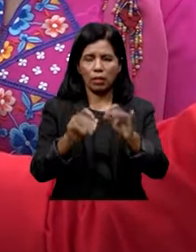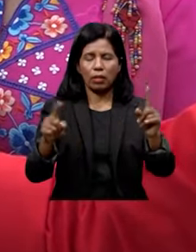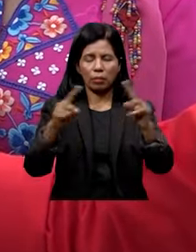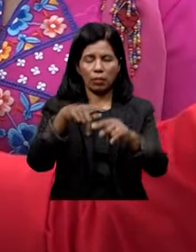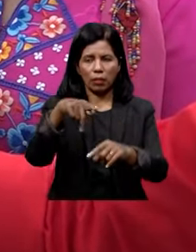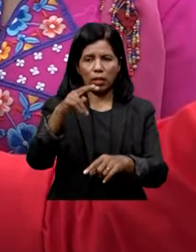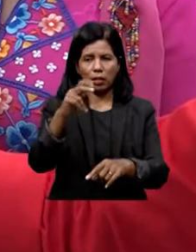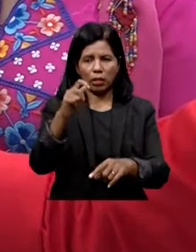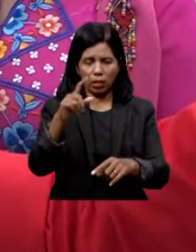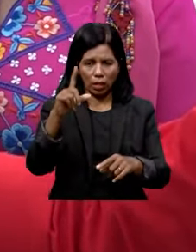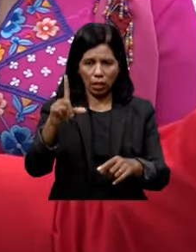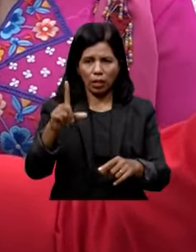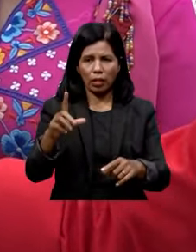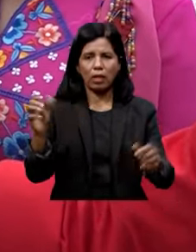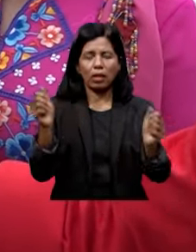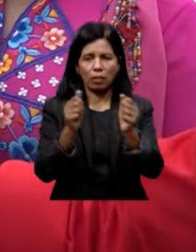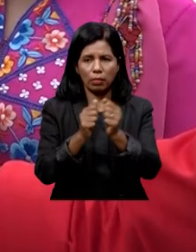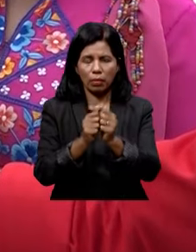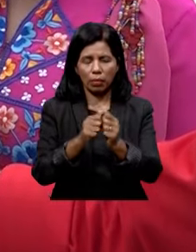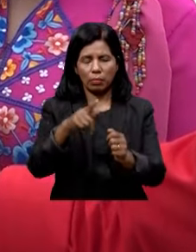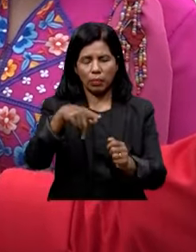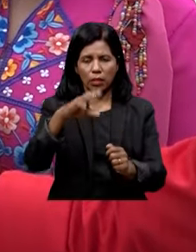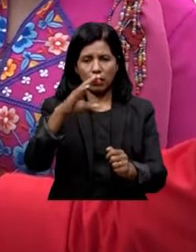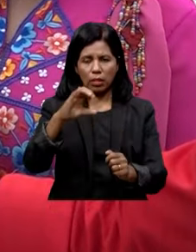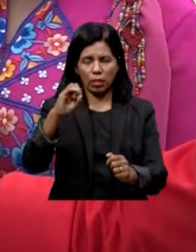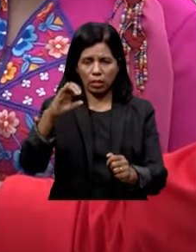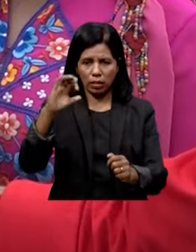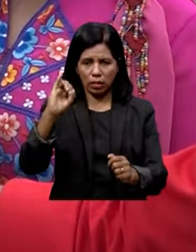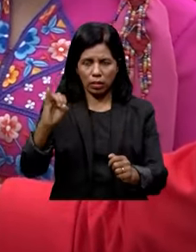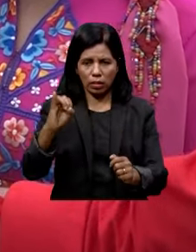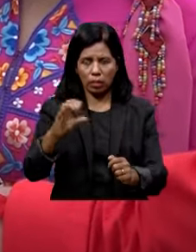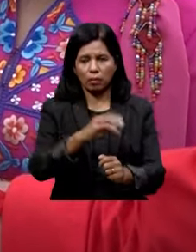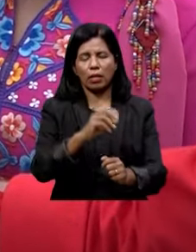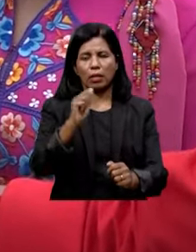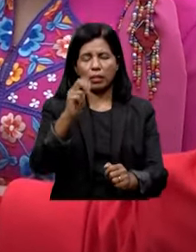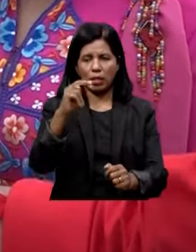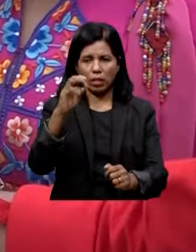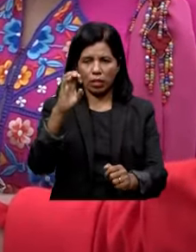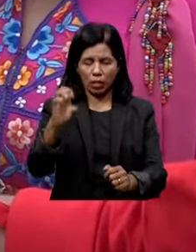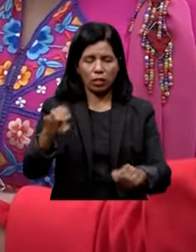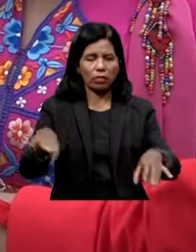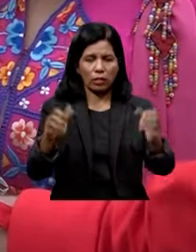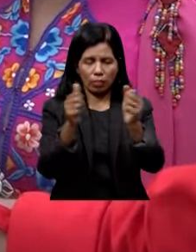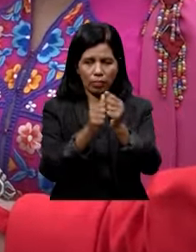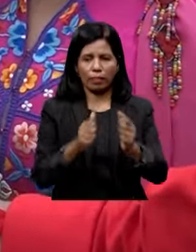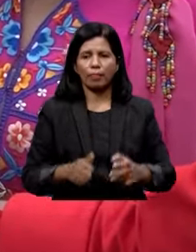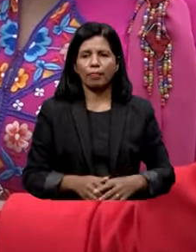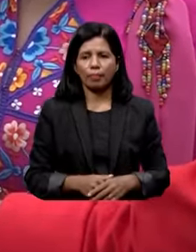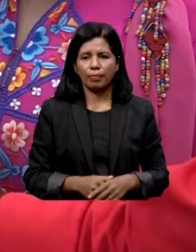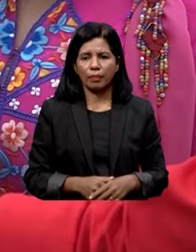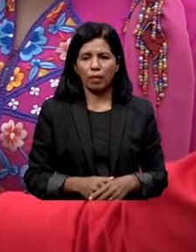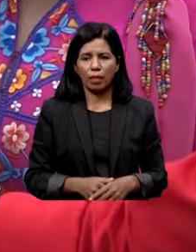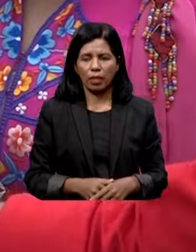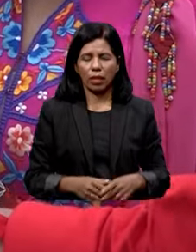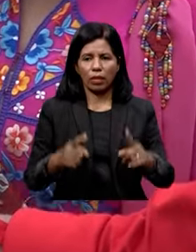PNTL, bersama dengan PCIC, dan bersama dengan SNI sebagai partner kerja saya. Sampai